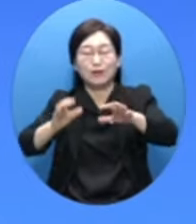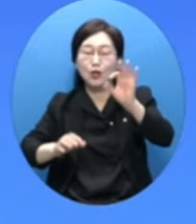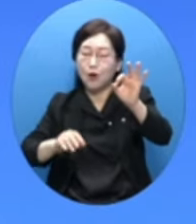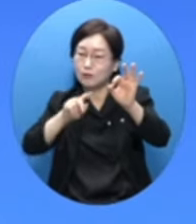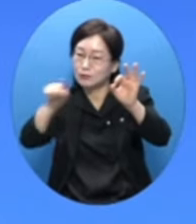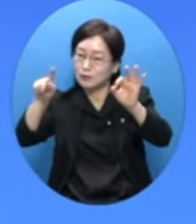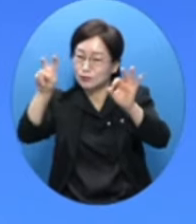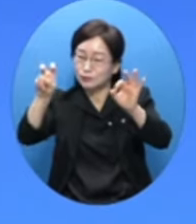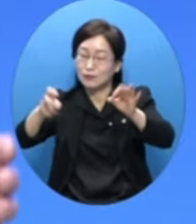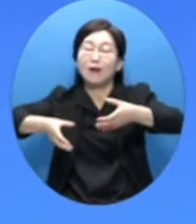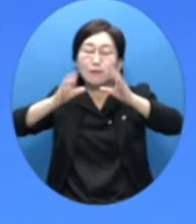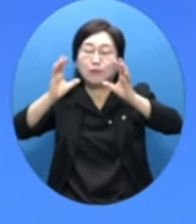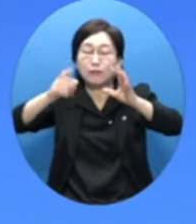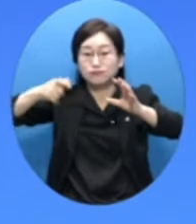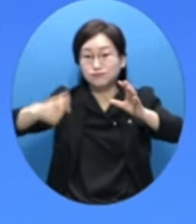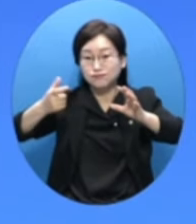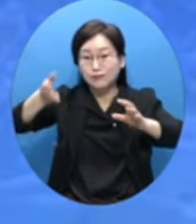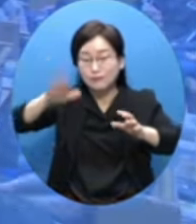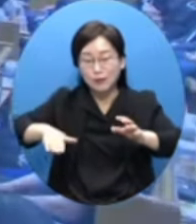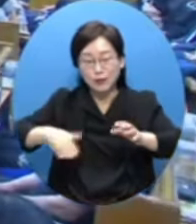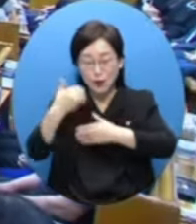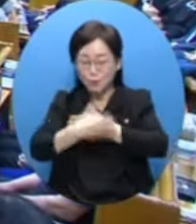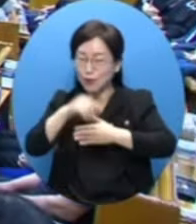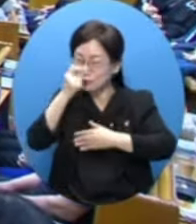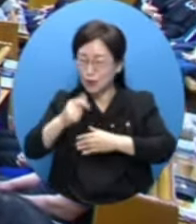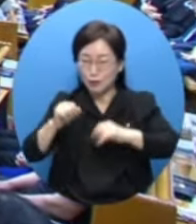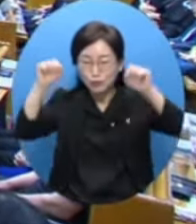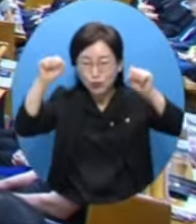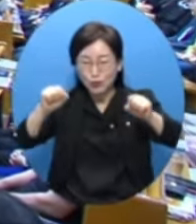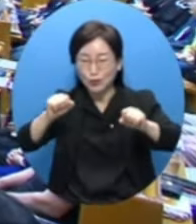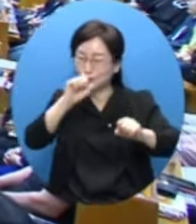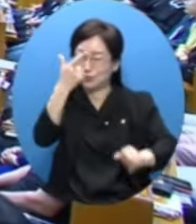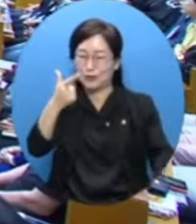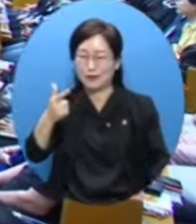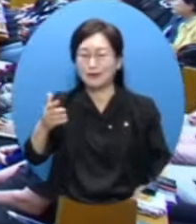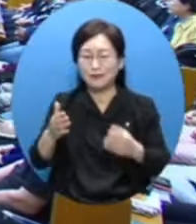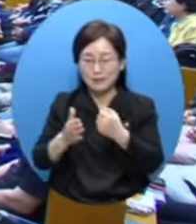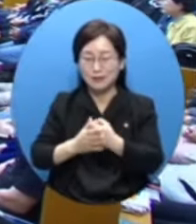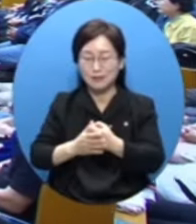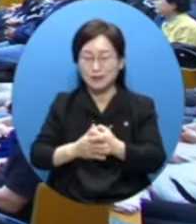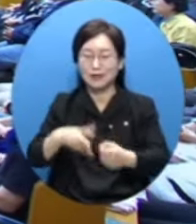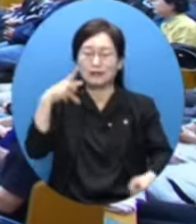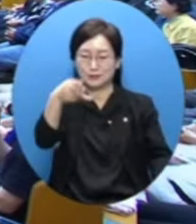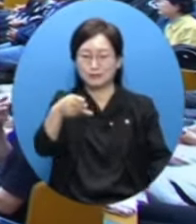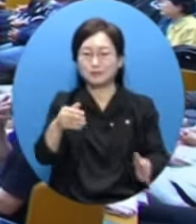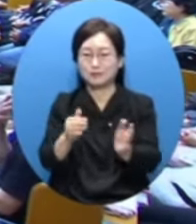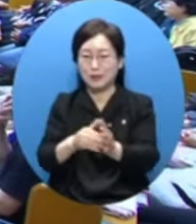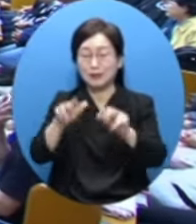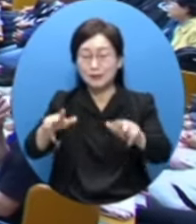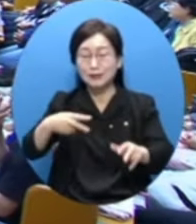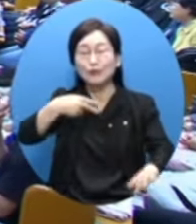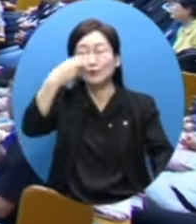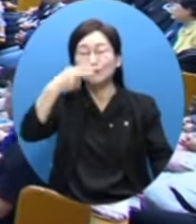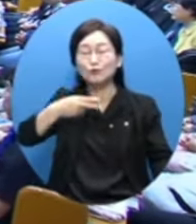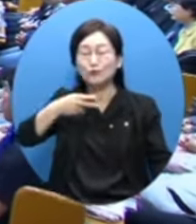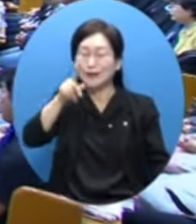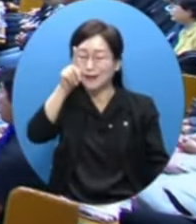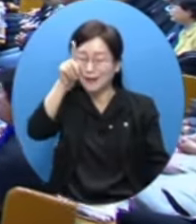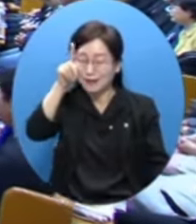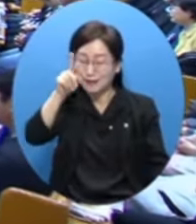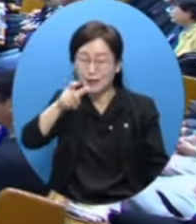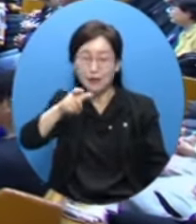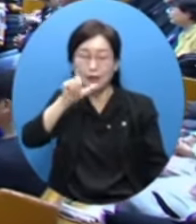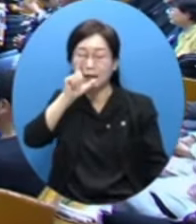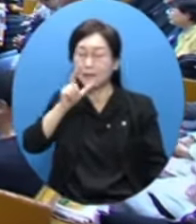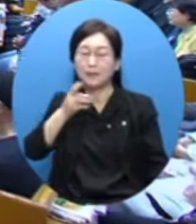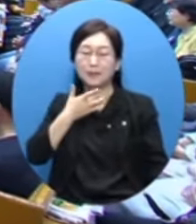마셨는데 몸에도 안 좋고 운동에도 하는데도 안 좋아하니까 끊고 지금은 술 한 방울도